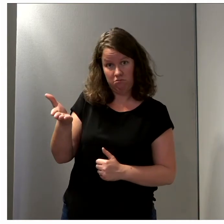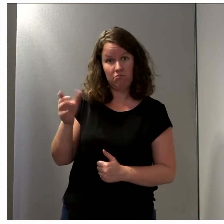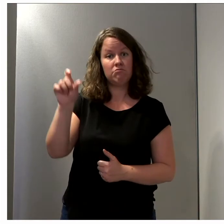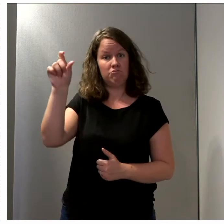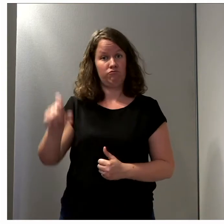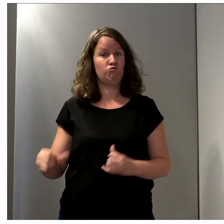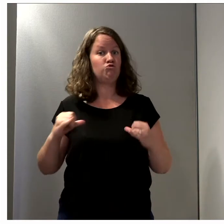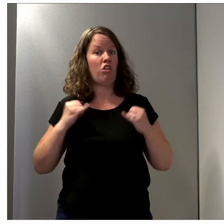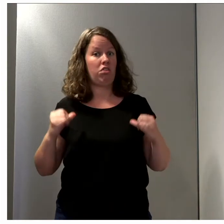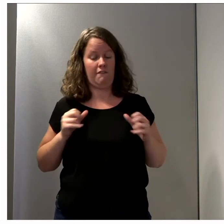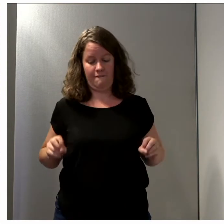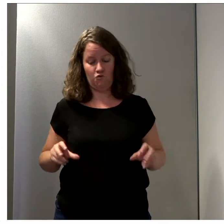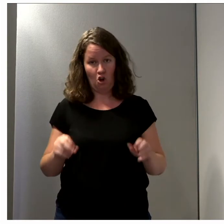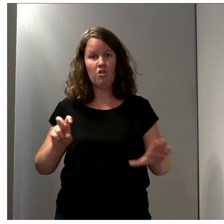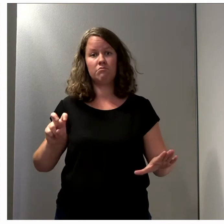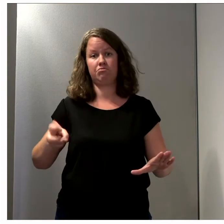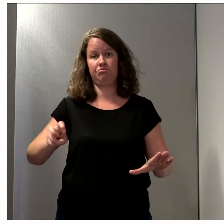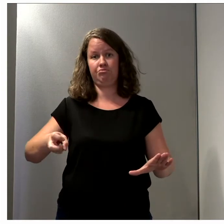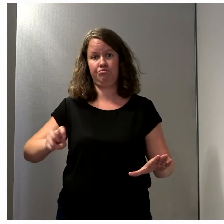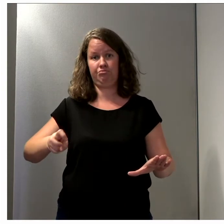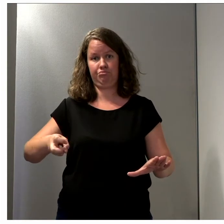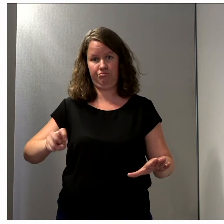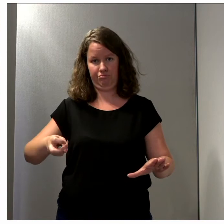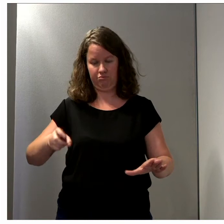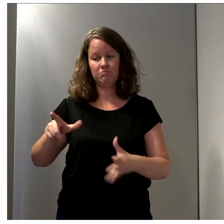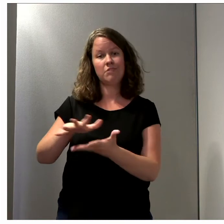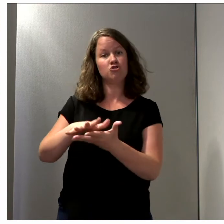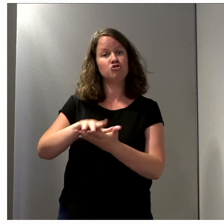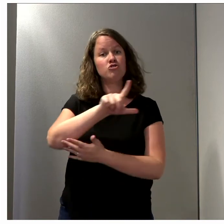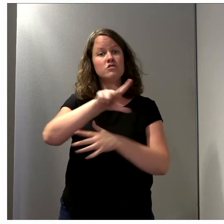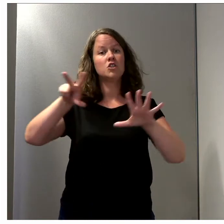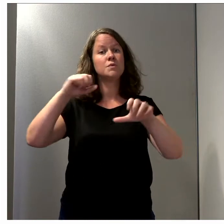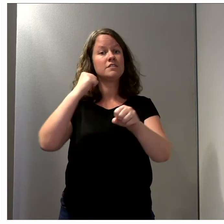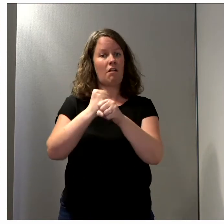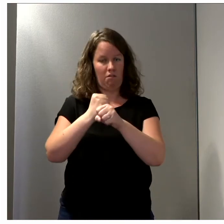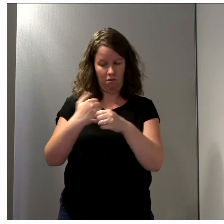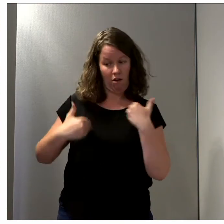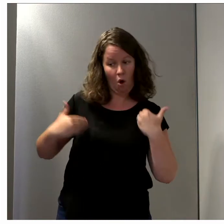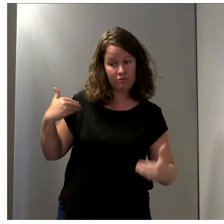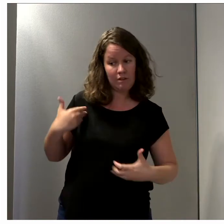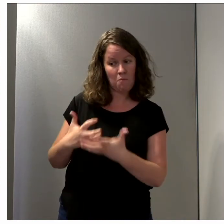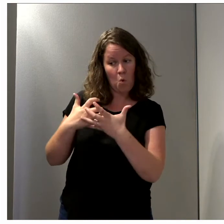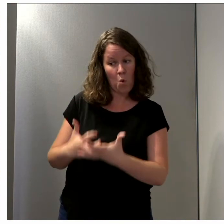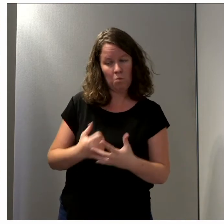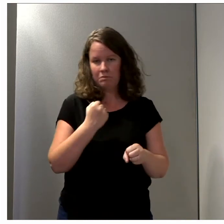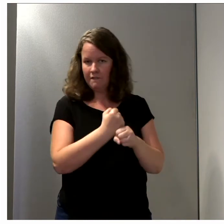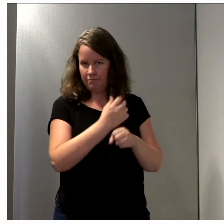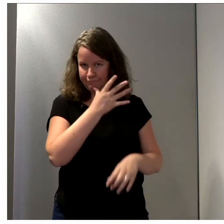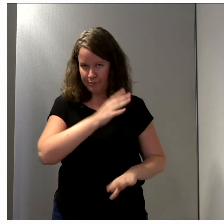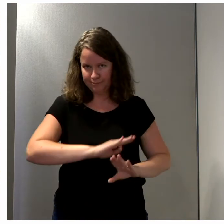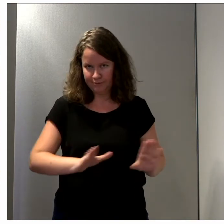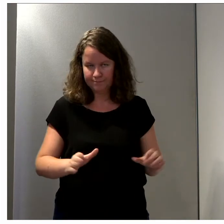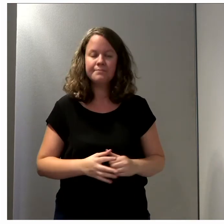roulant électrique. Il a 28 ans. Il n'a pas accès au travail de par la lourdeur de son handicap. Il